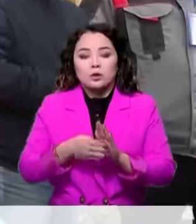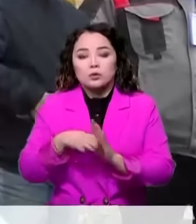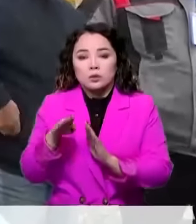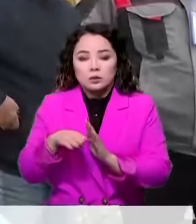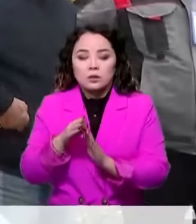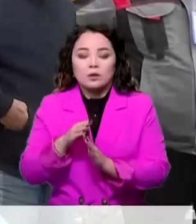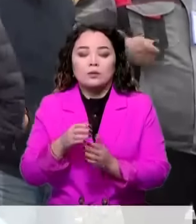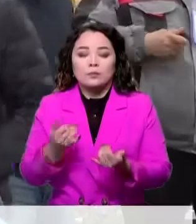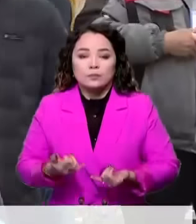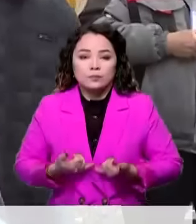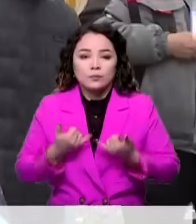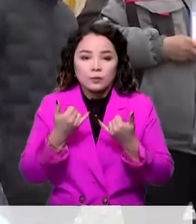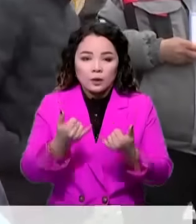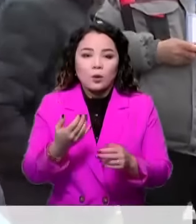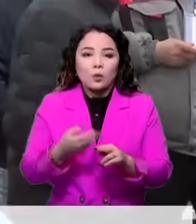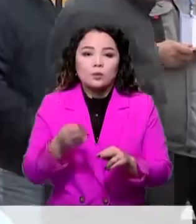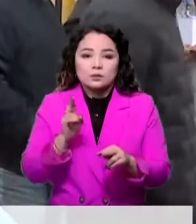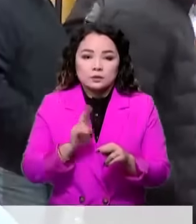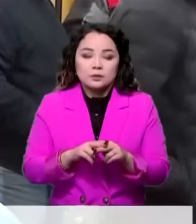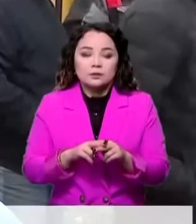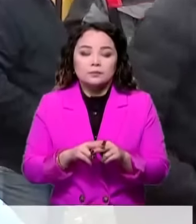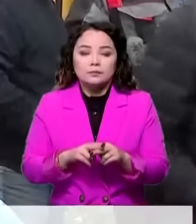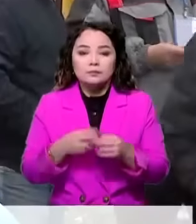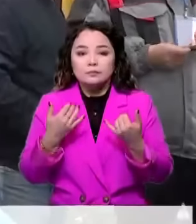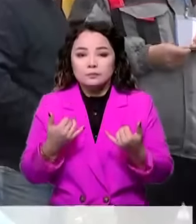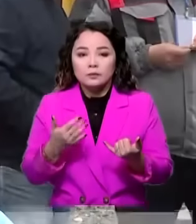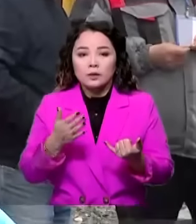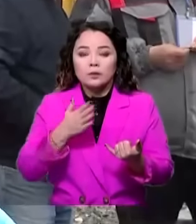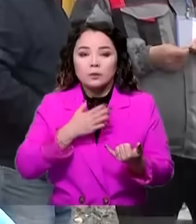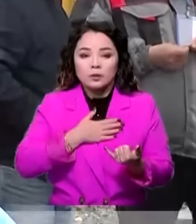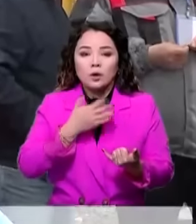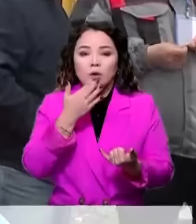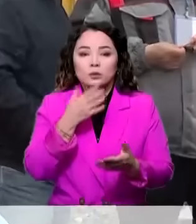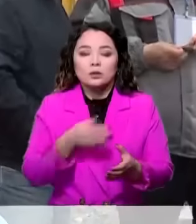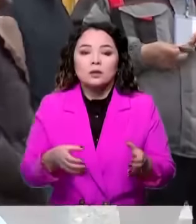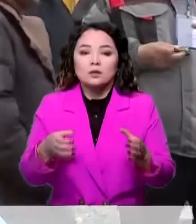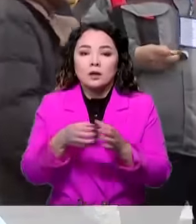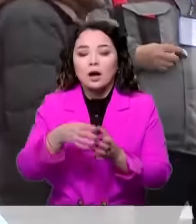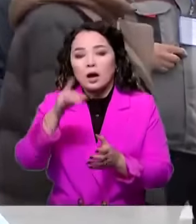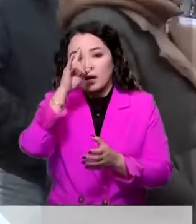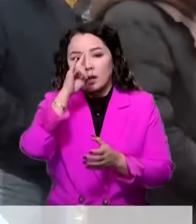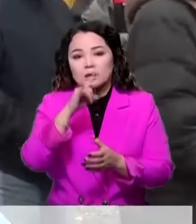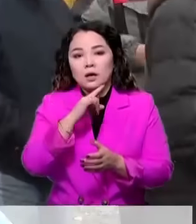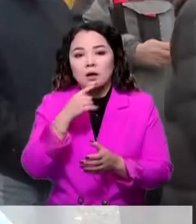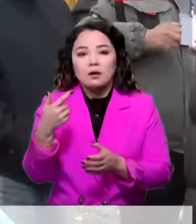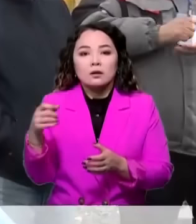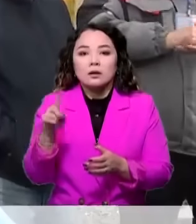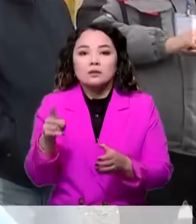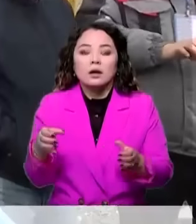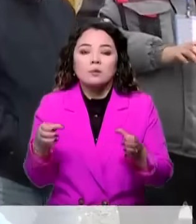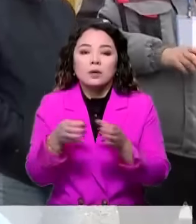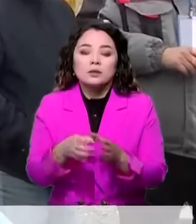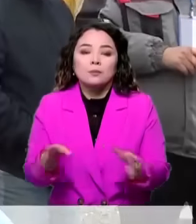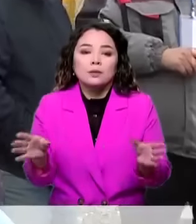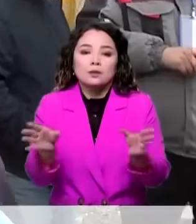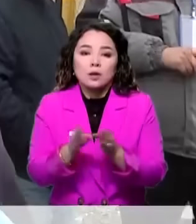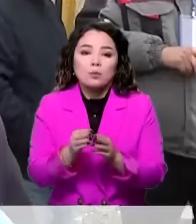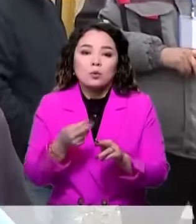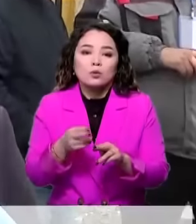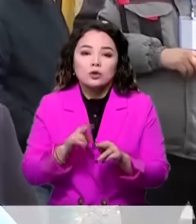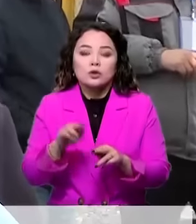жақсарту мақсатында осы міне біздің ұлттық Қазақ газ компаниясымен бірігіп,